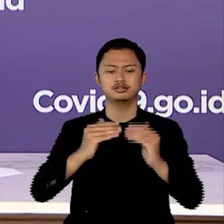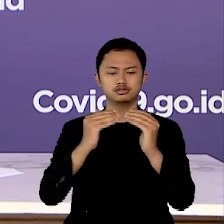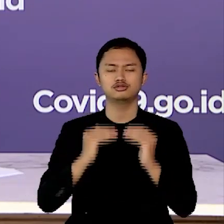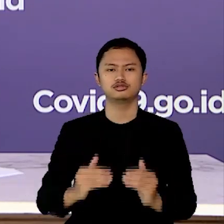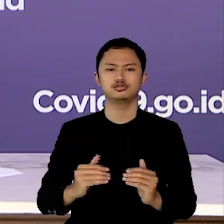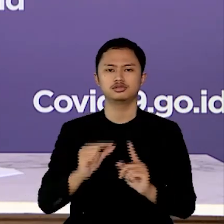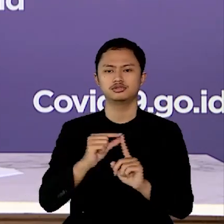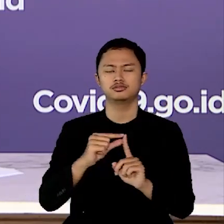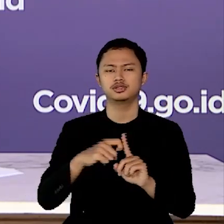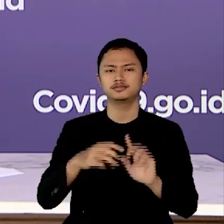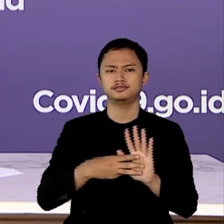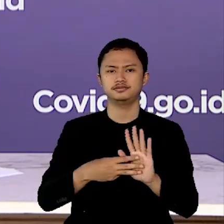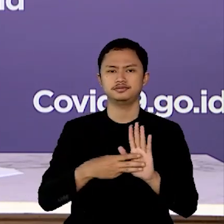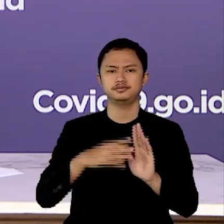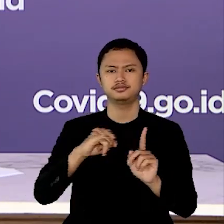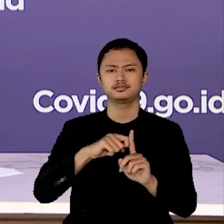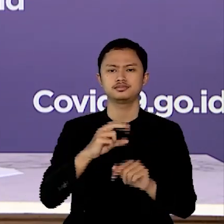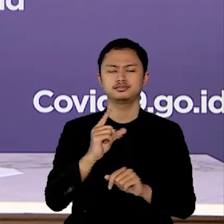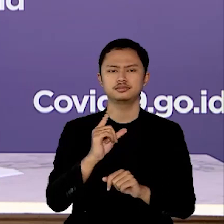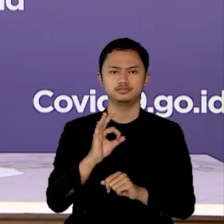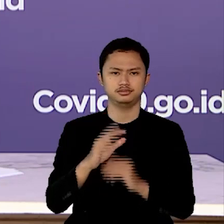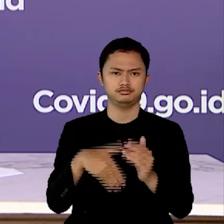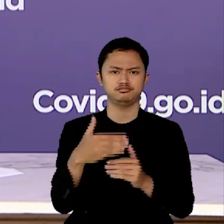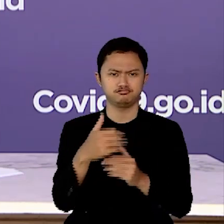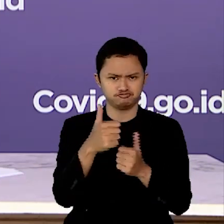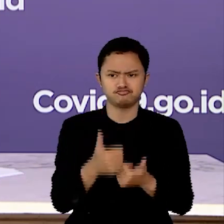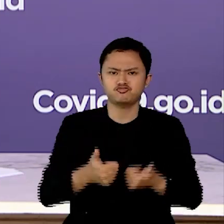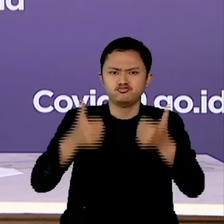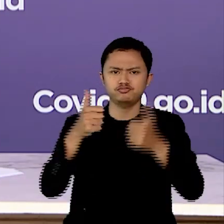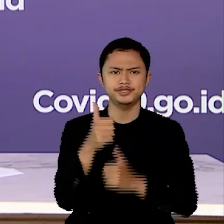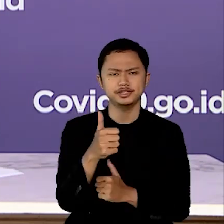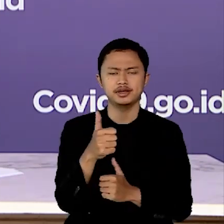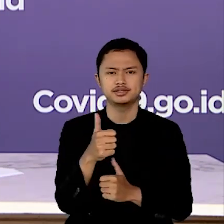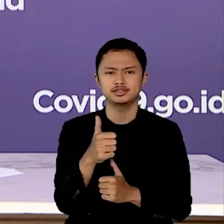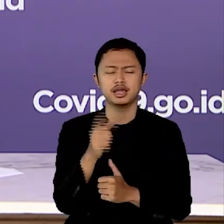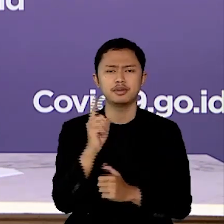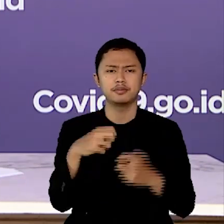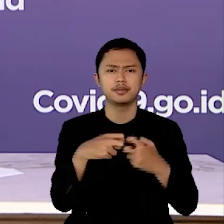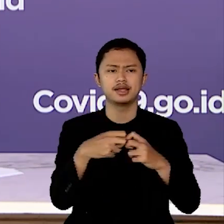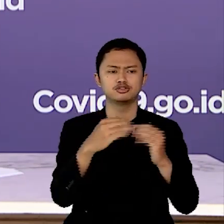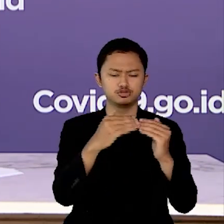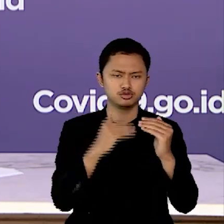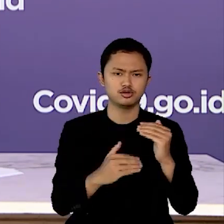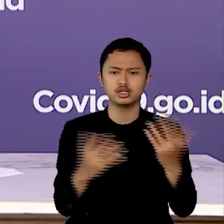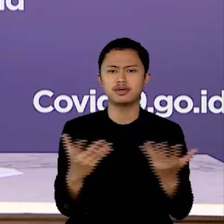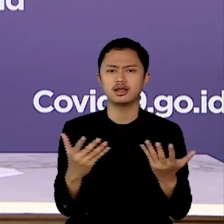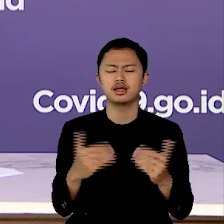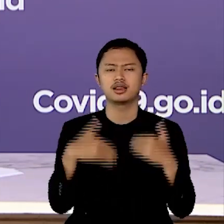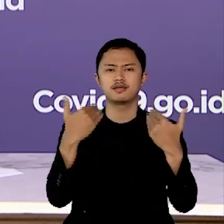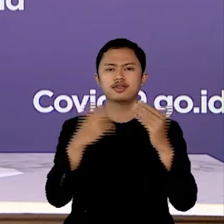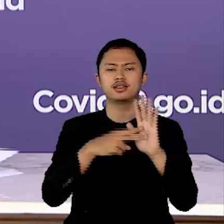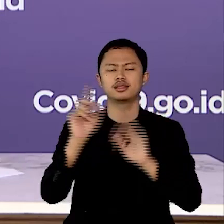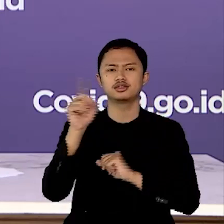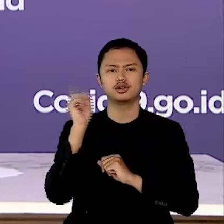mobilitas ppkm mikro dapat kembali melanjutkan ke kesuksesannya dalam menurunkan kasus di zat